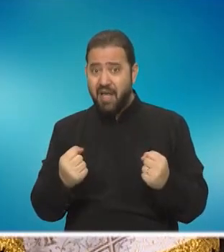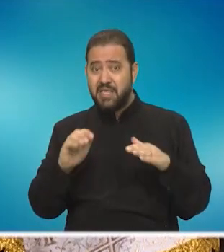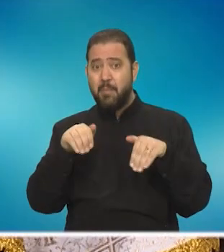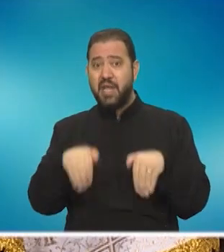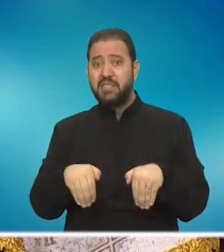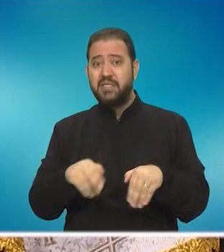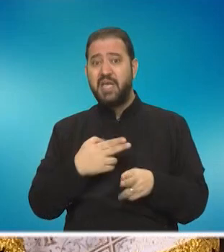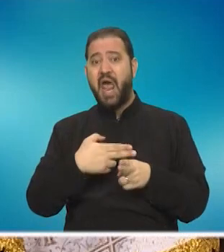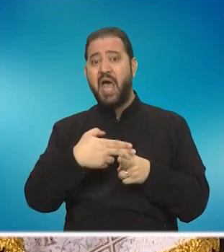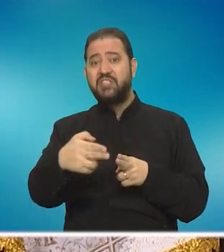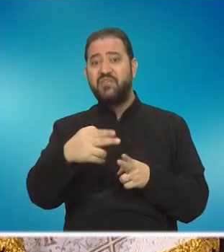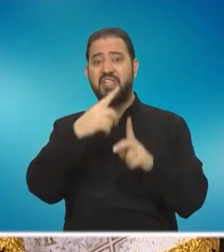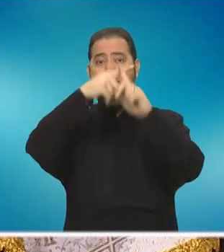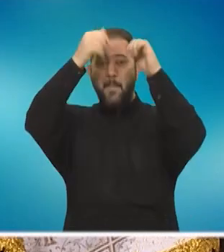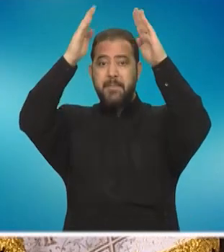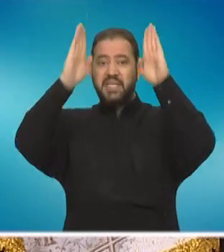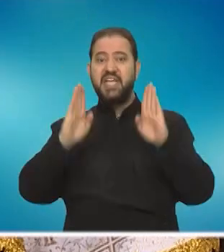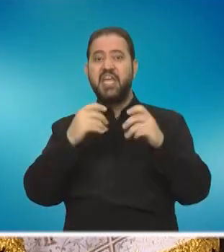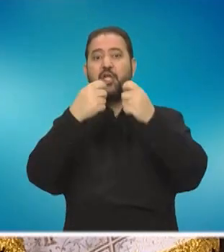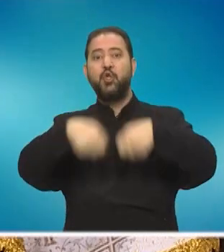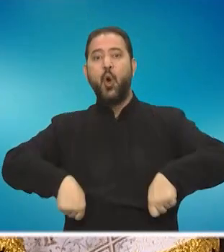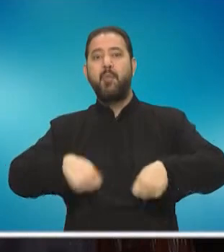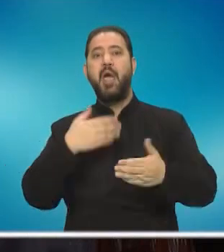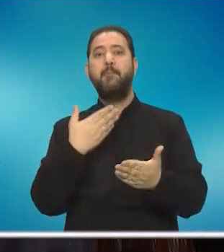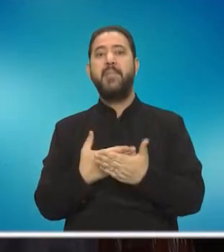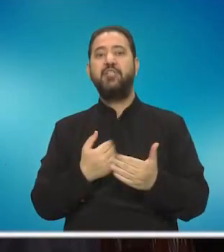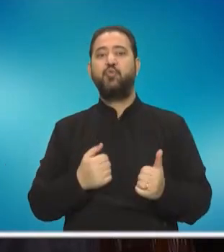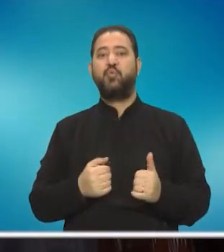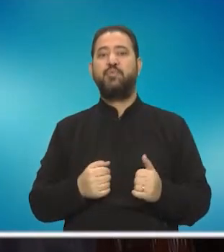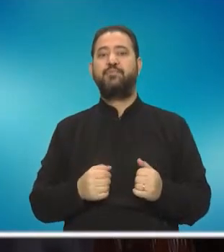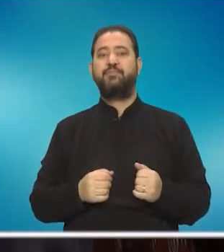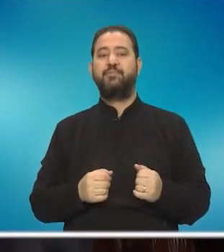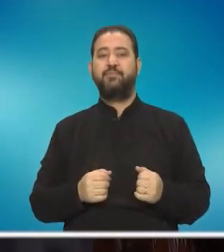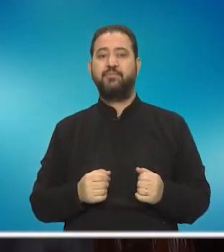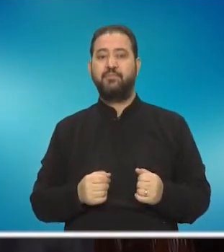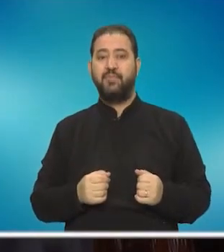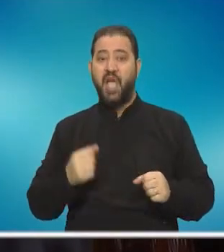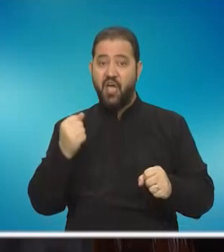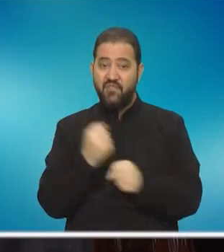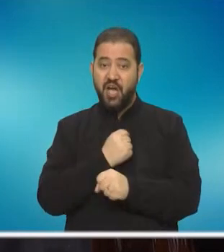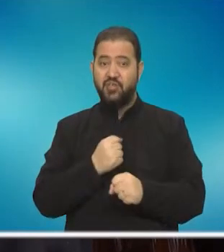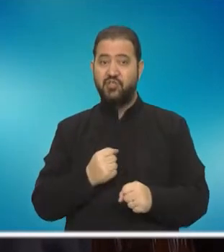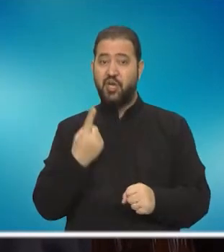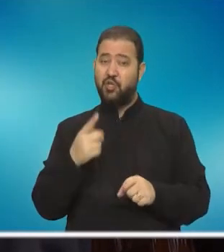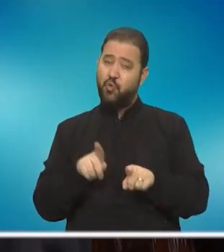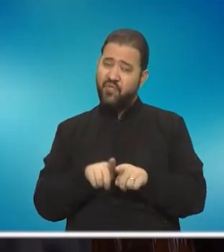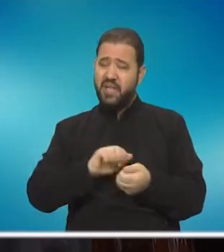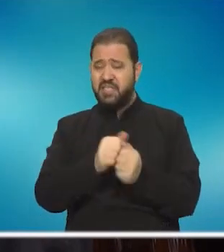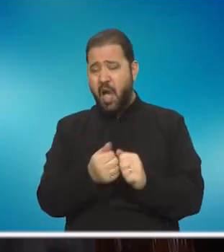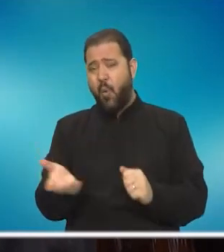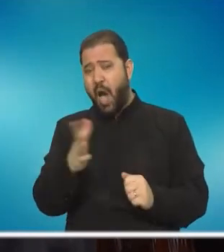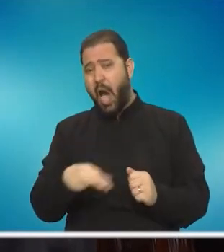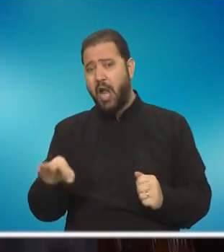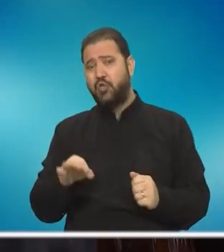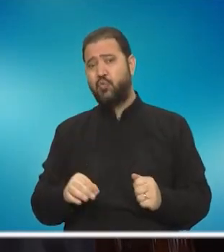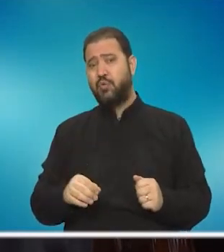întărească prezența la Sfânta Biserică, tocmai pentru a-i determina într-un fel sau